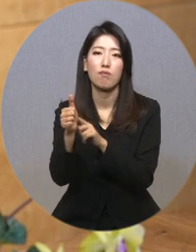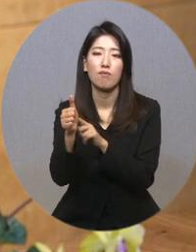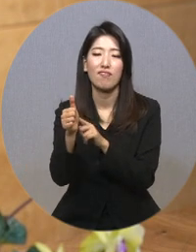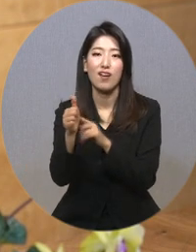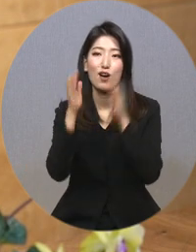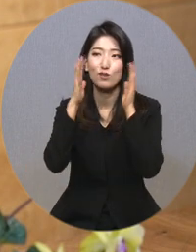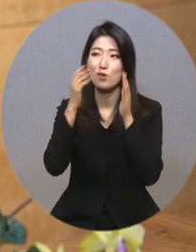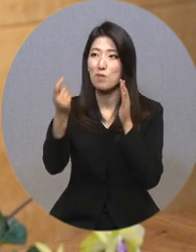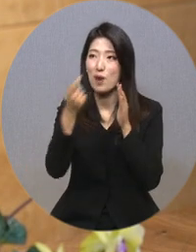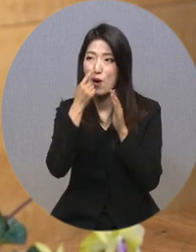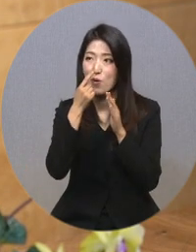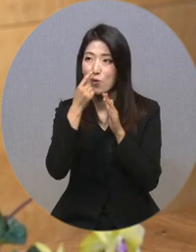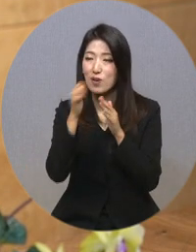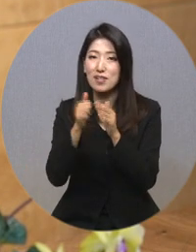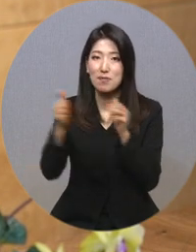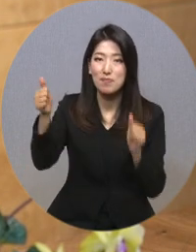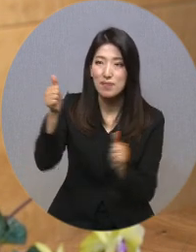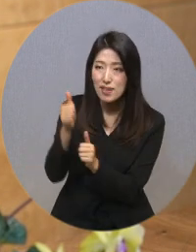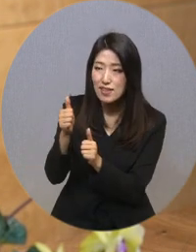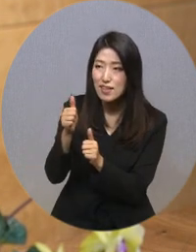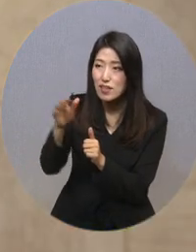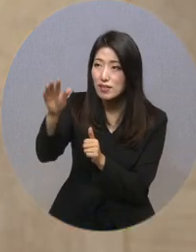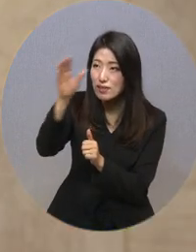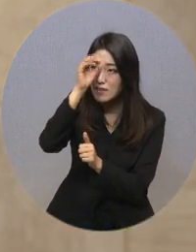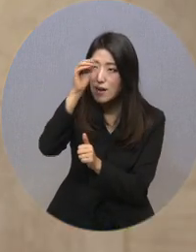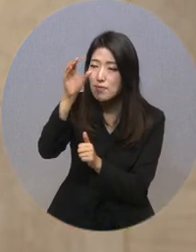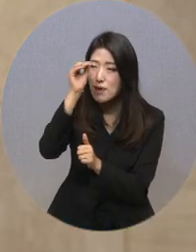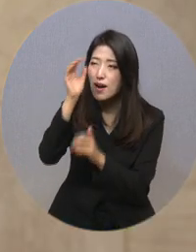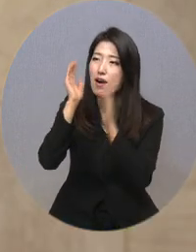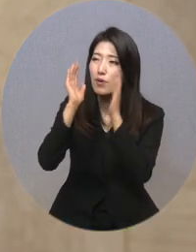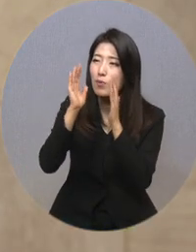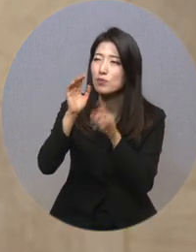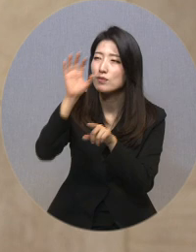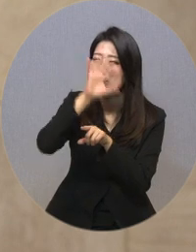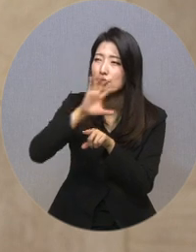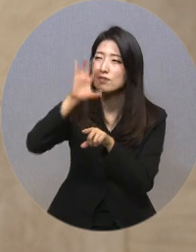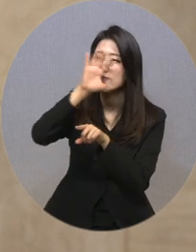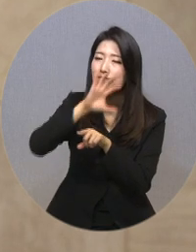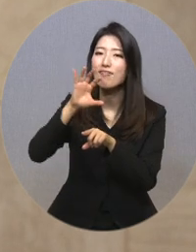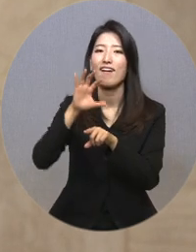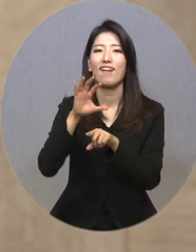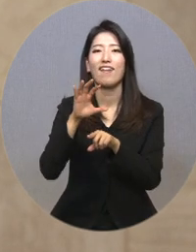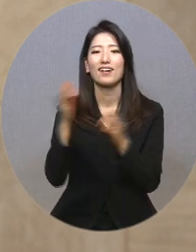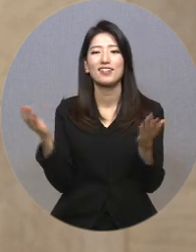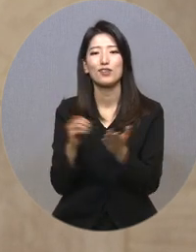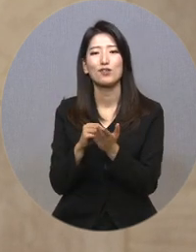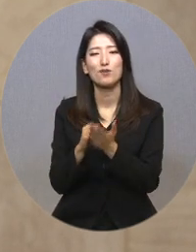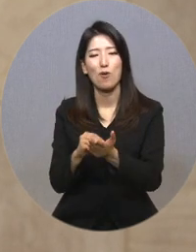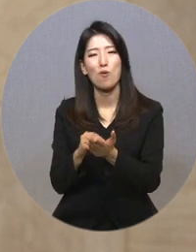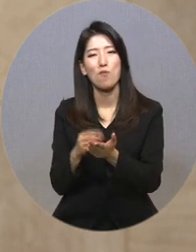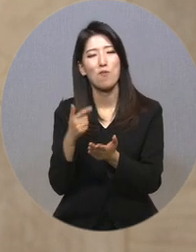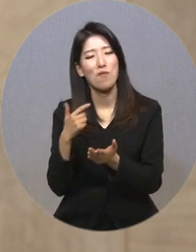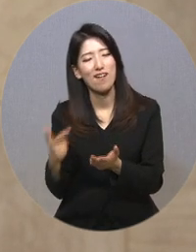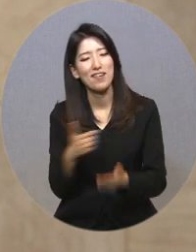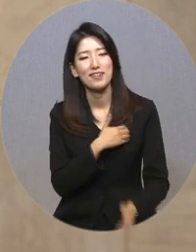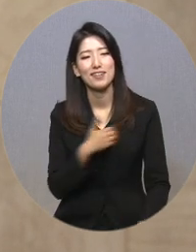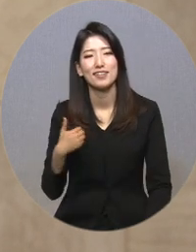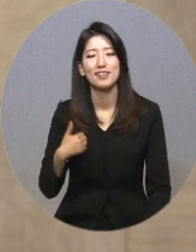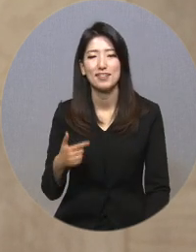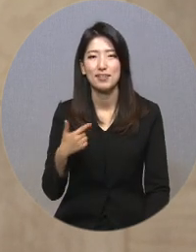하고 그분들 밑에서 닮아가는 거죠. 그래서 취업률도 높아지고 만족도도 올라가고요. 그래서 이제 예를 들어서